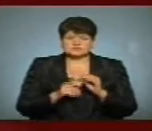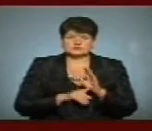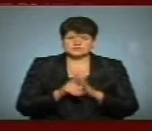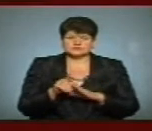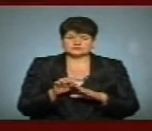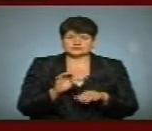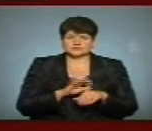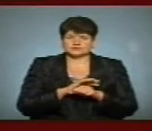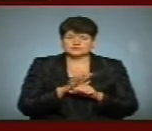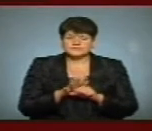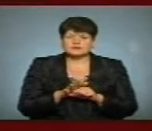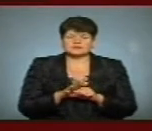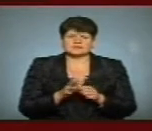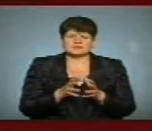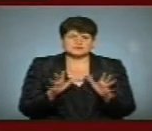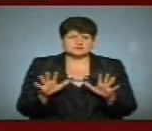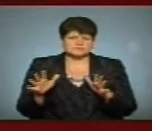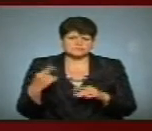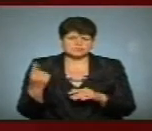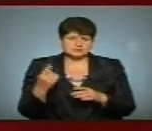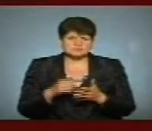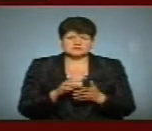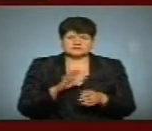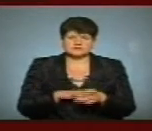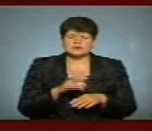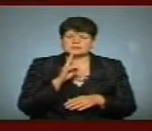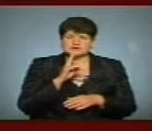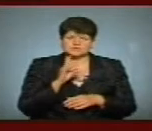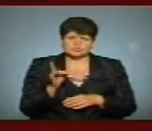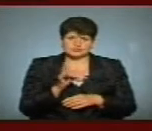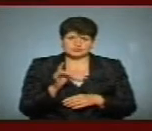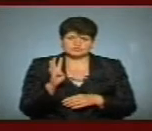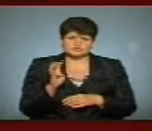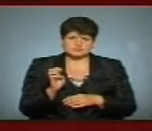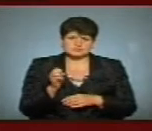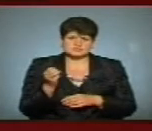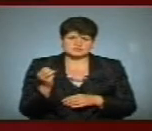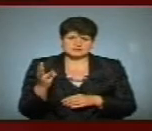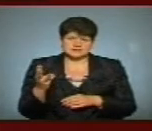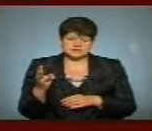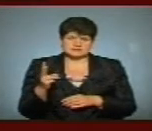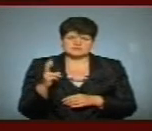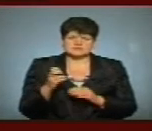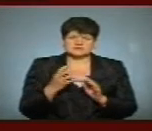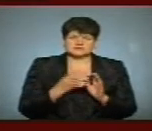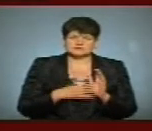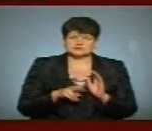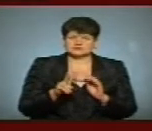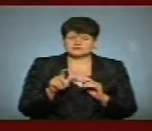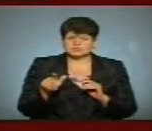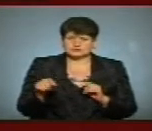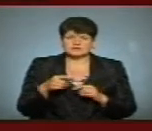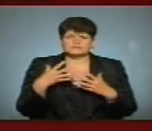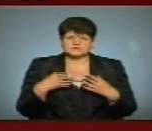пандемії найбільше випадків COVID-19 в області зафіксували в Кременецькому районі – 413. 292 людини там